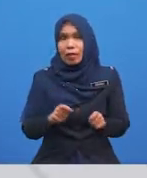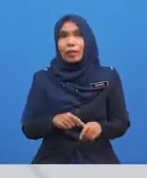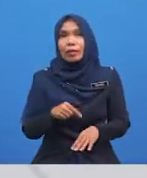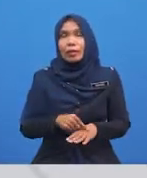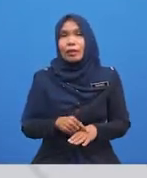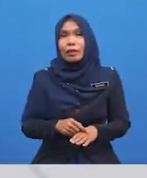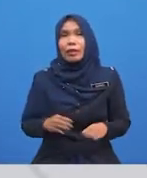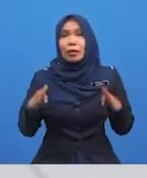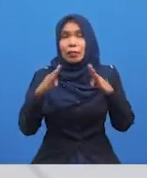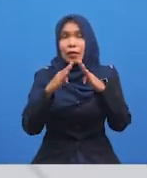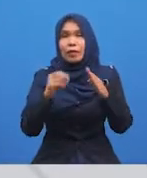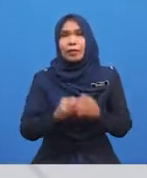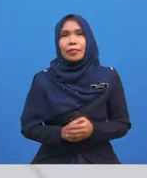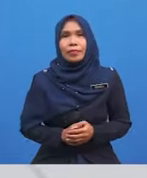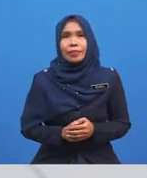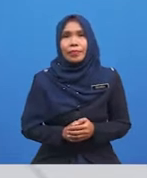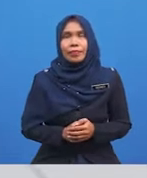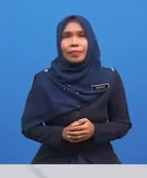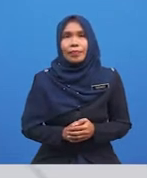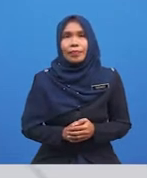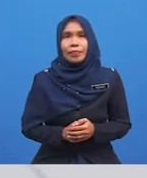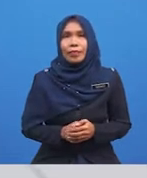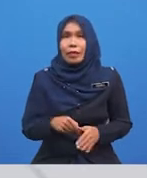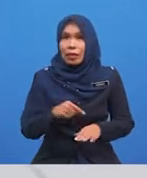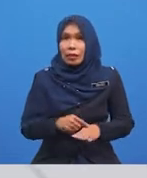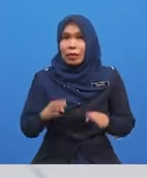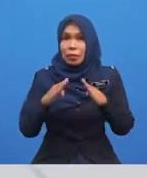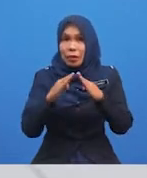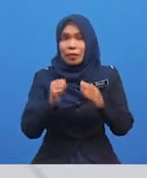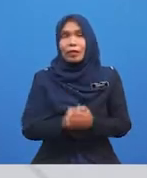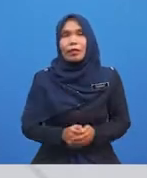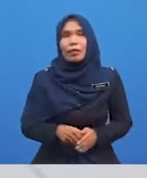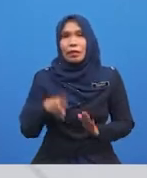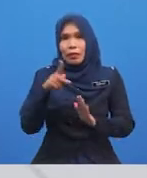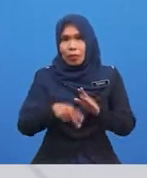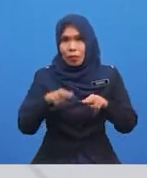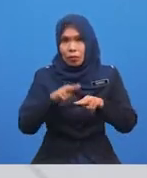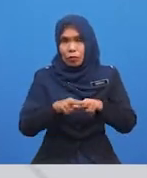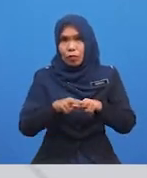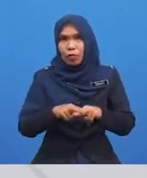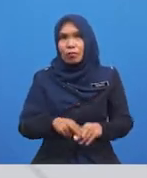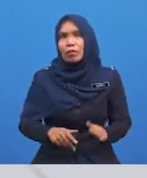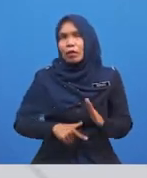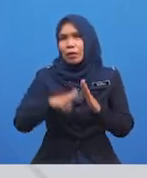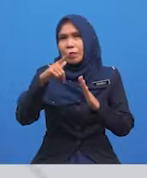sebabnya kita dapat melihat di kawasan bandar penduduknya adalah lebih padat.